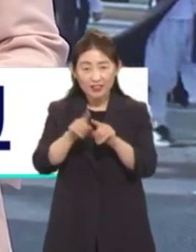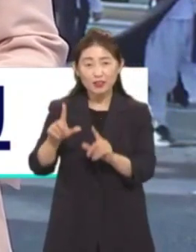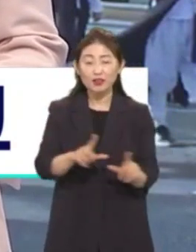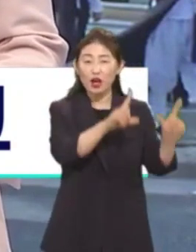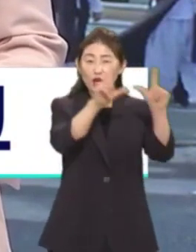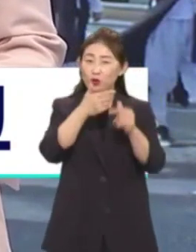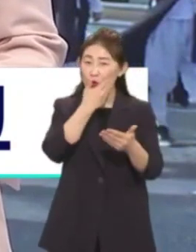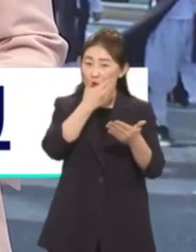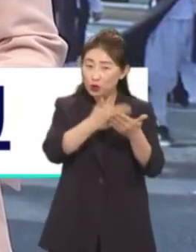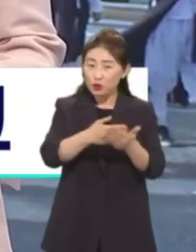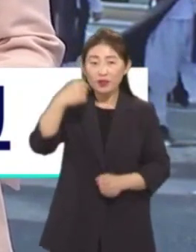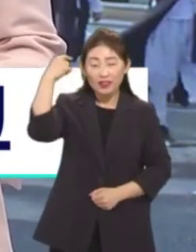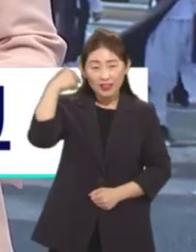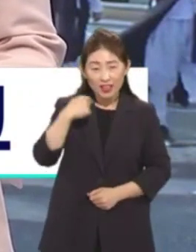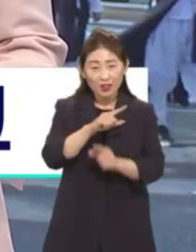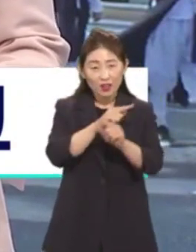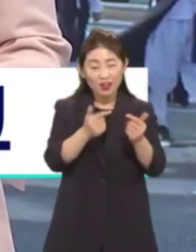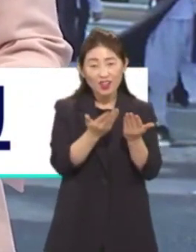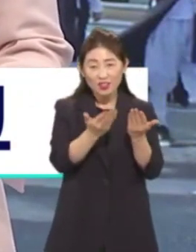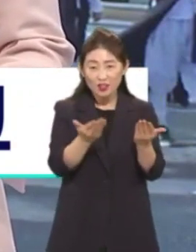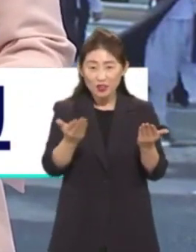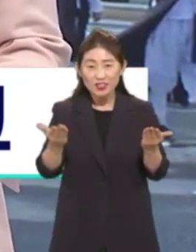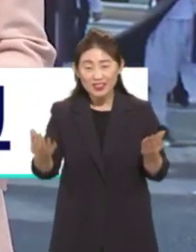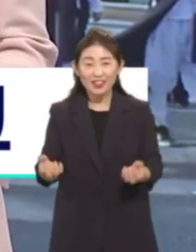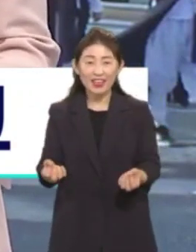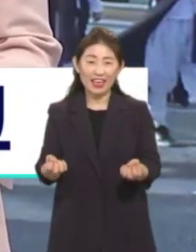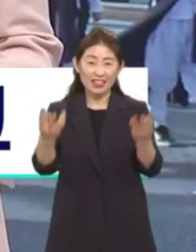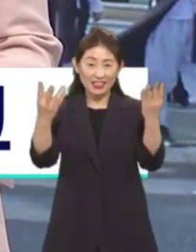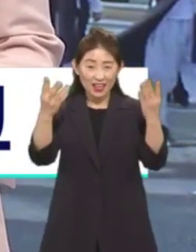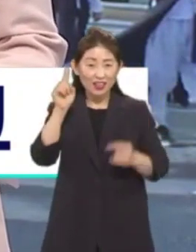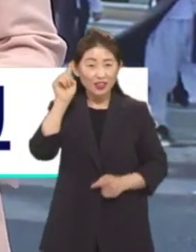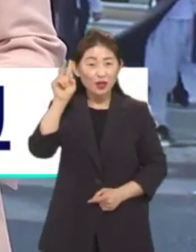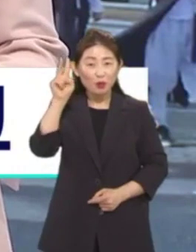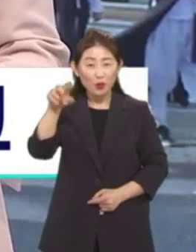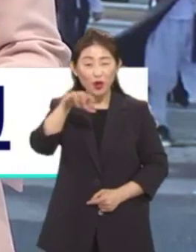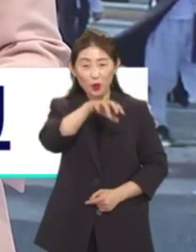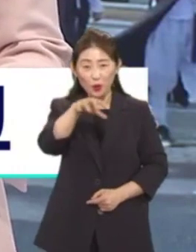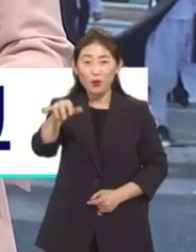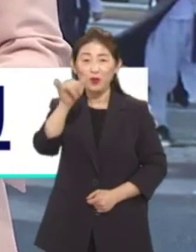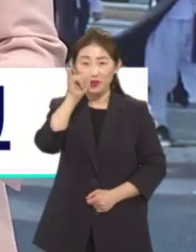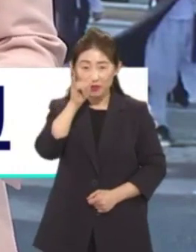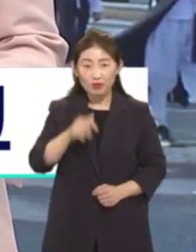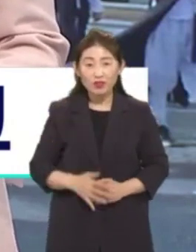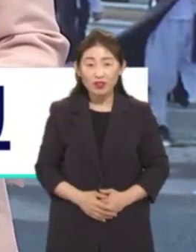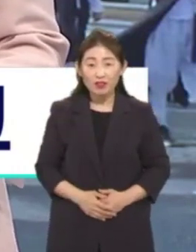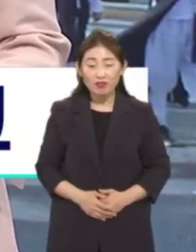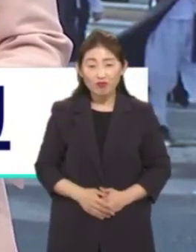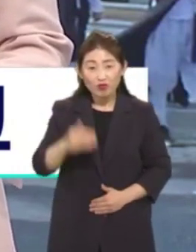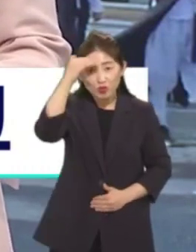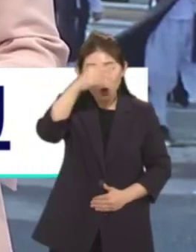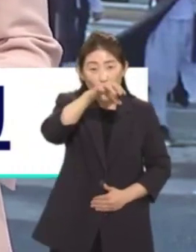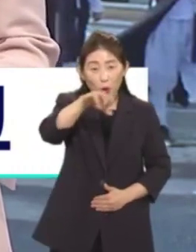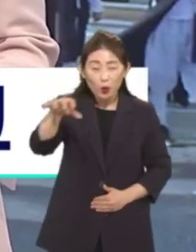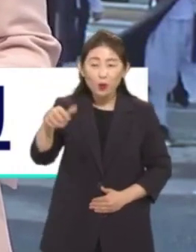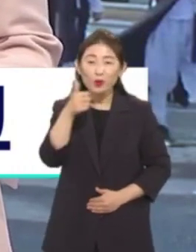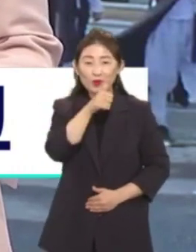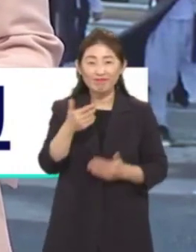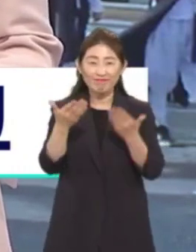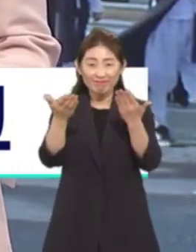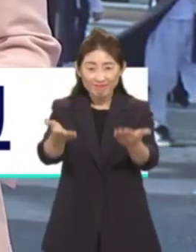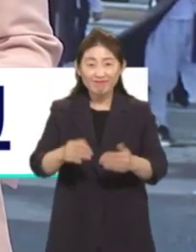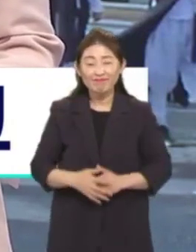살아감의 소중함을 느낄 수 있는 다양한 전시와 행사가 주말 동안 곳곳에서 이어집니다. 이번 주말 가볼 만한 곳을